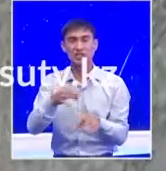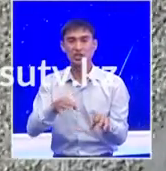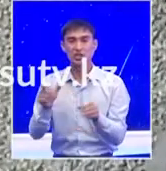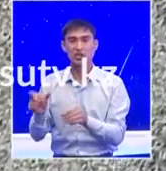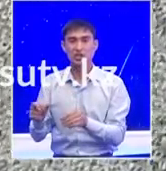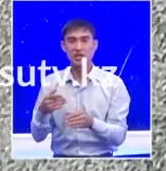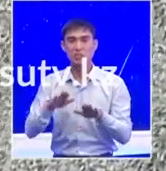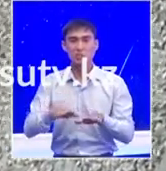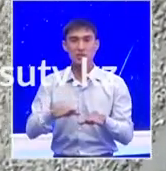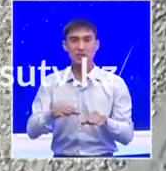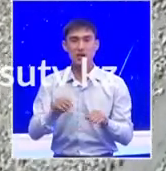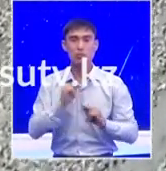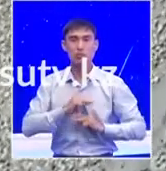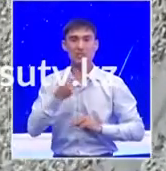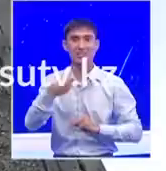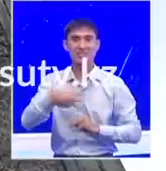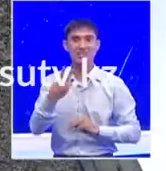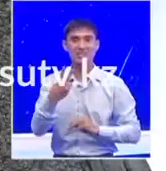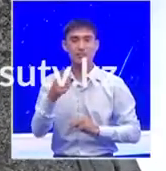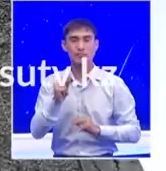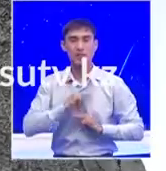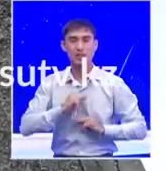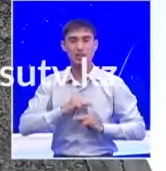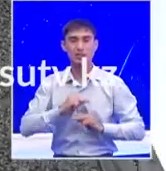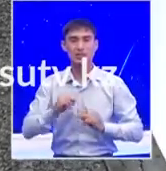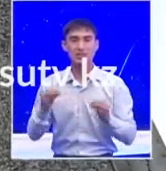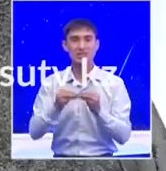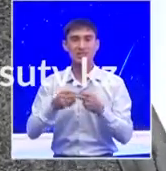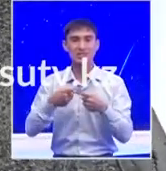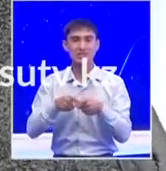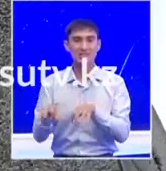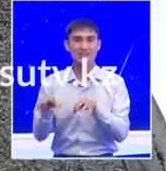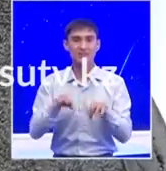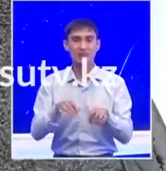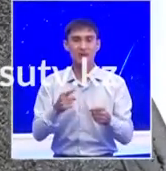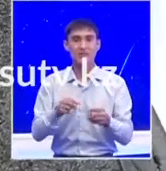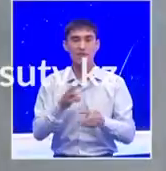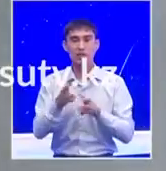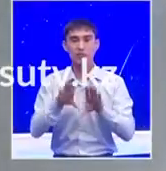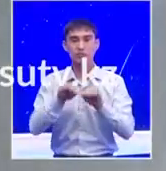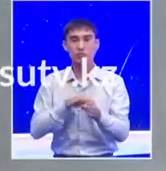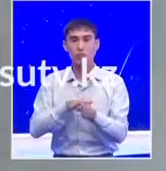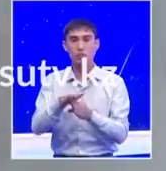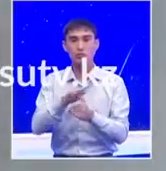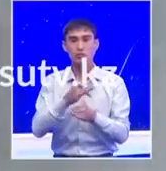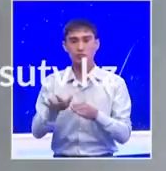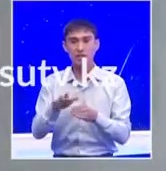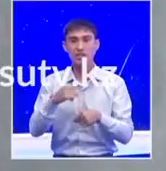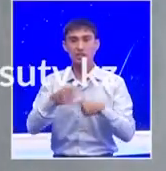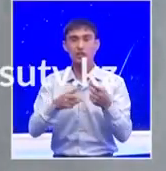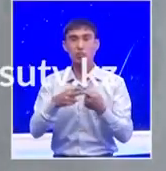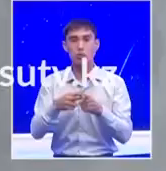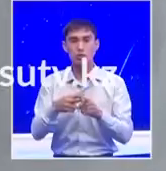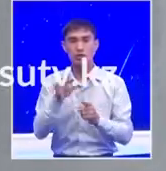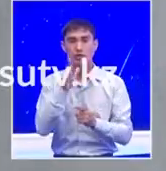месте инцидента работали 33 брандмейстера, задействовали 10 единиц техники. Возгорание удалось полностью ликвидировать лишь через